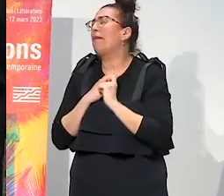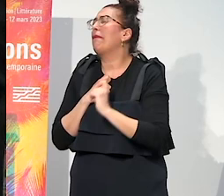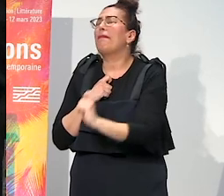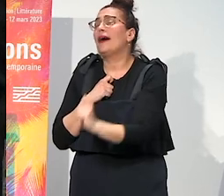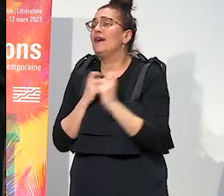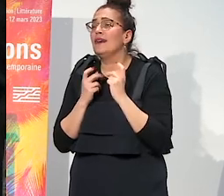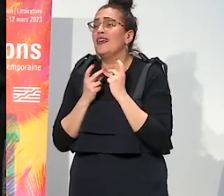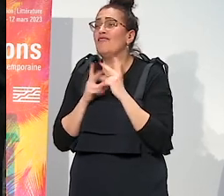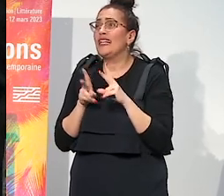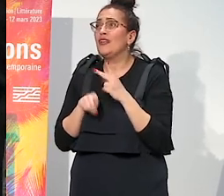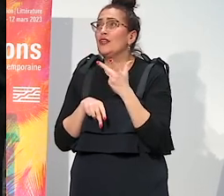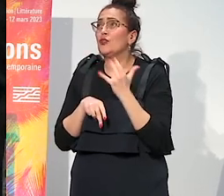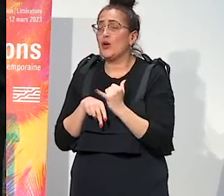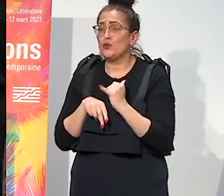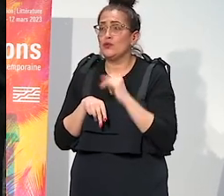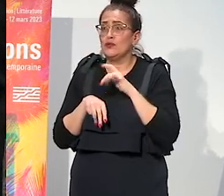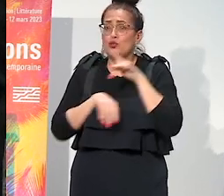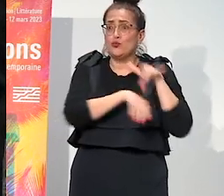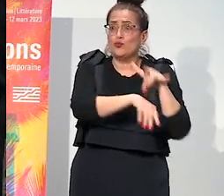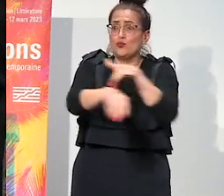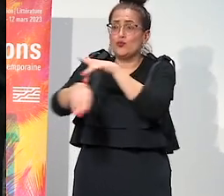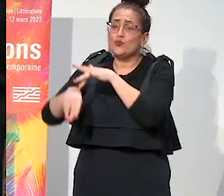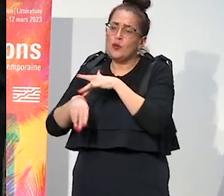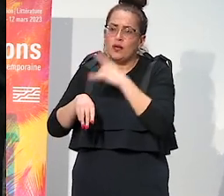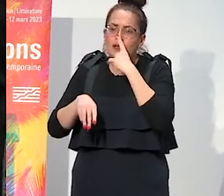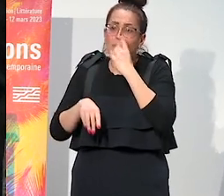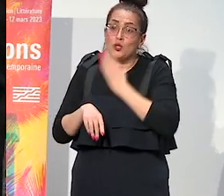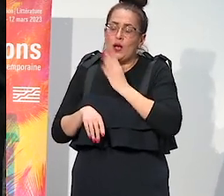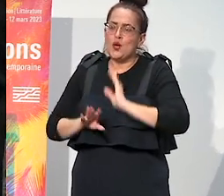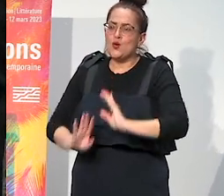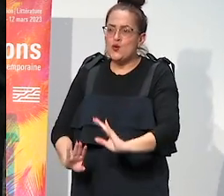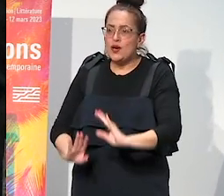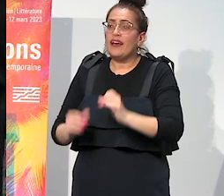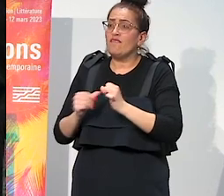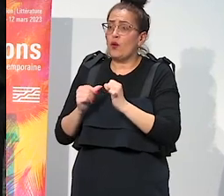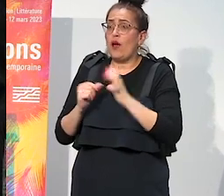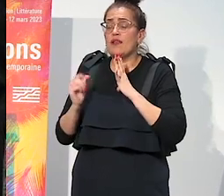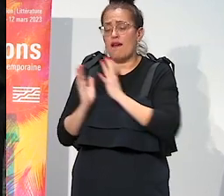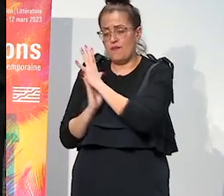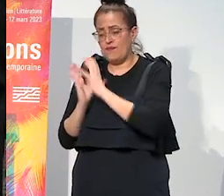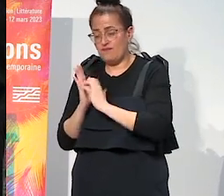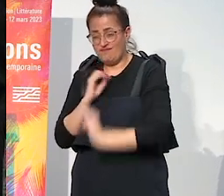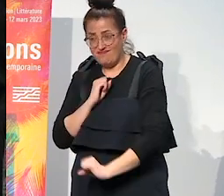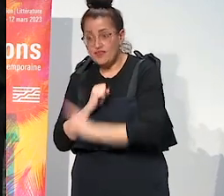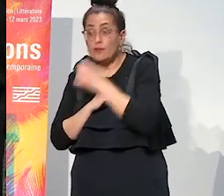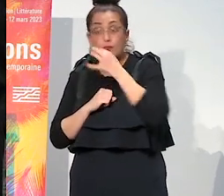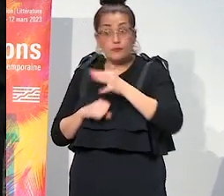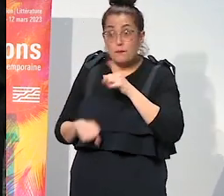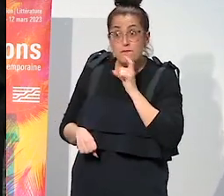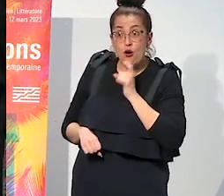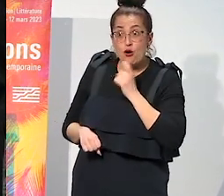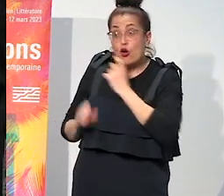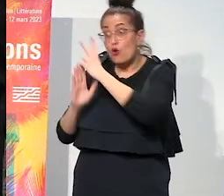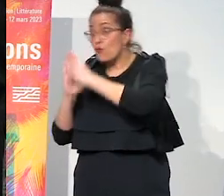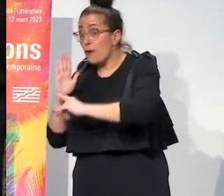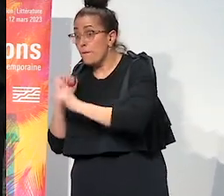non. Je vais faire... une lecture musicale de texte inédit, là, la créer